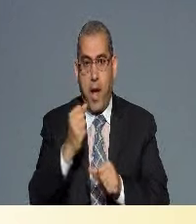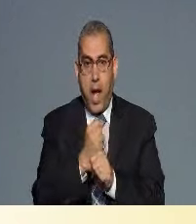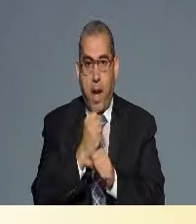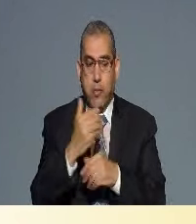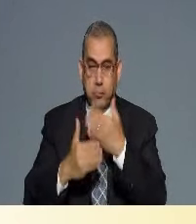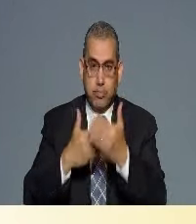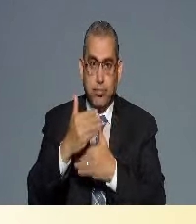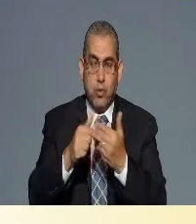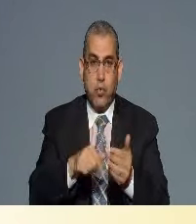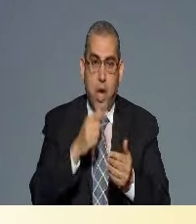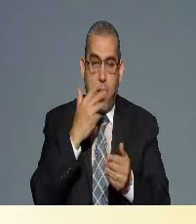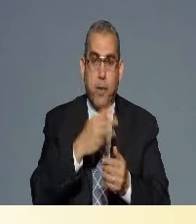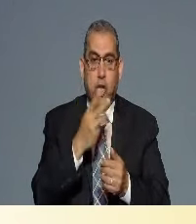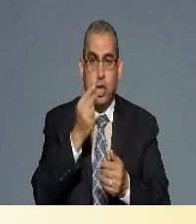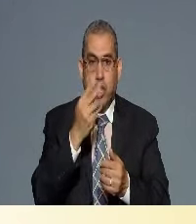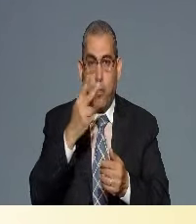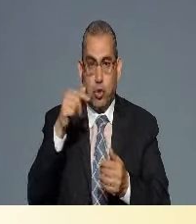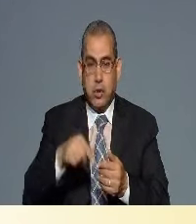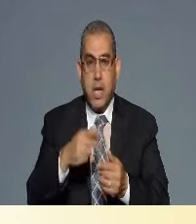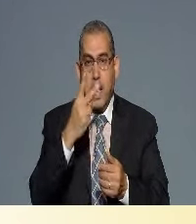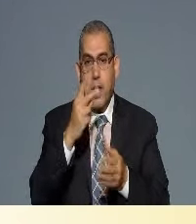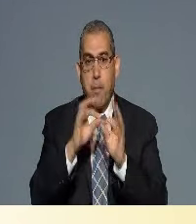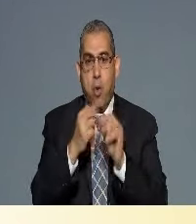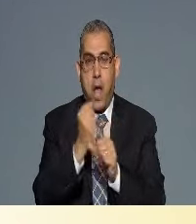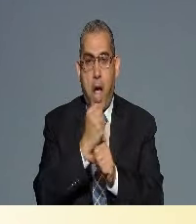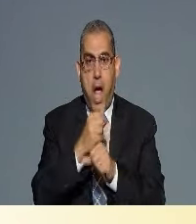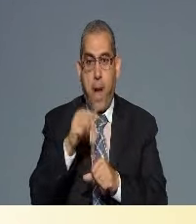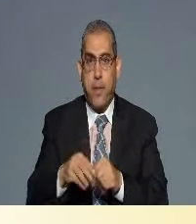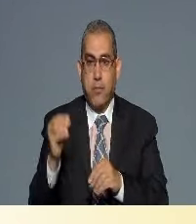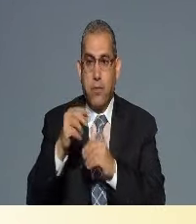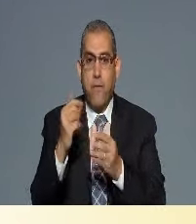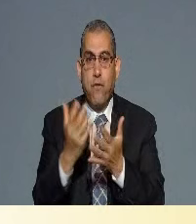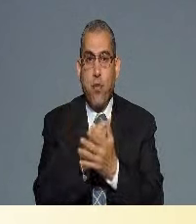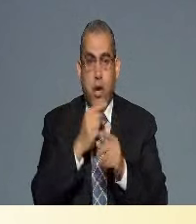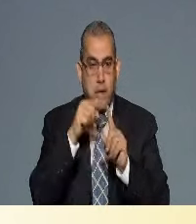سيادتك بالنهارده 2024 2 مليون عامل فرص